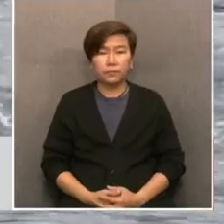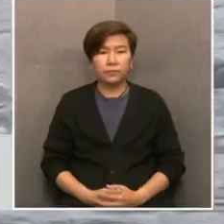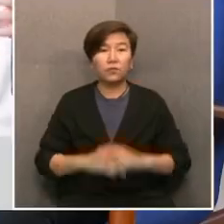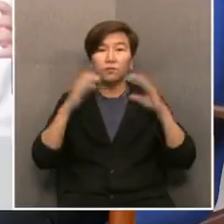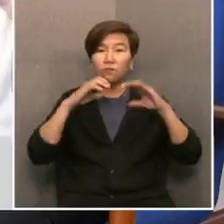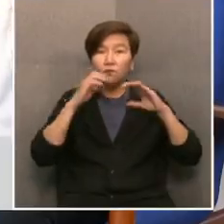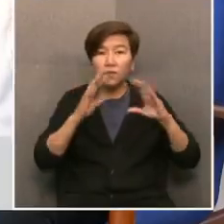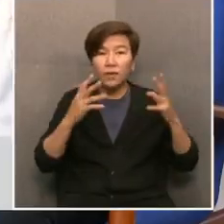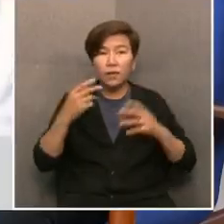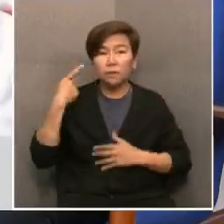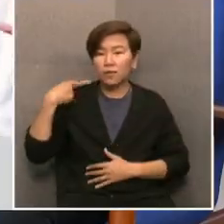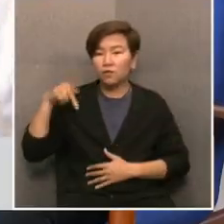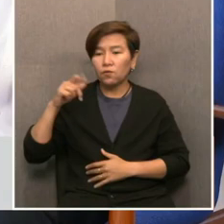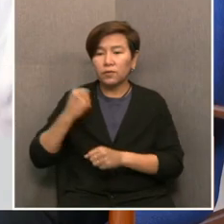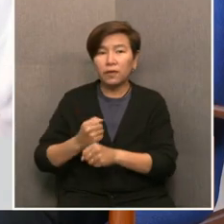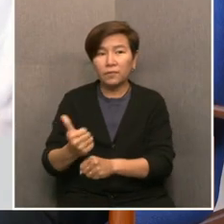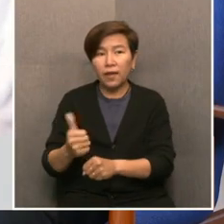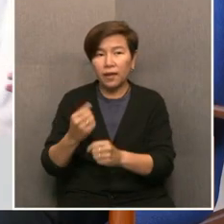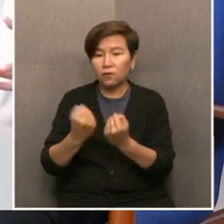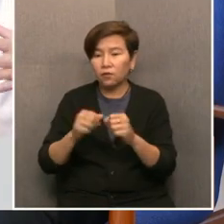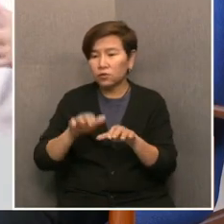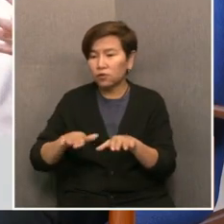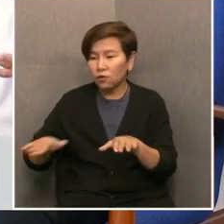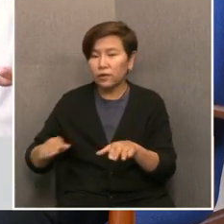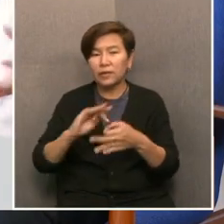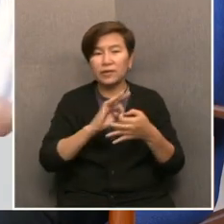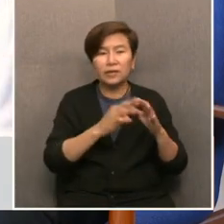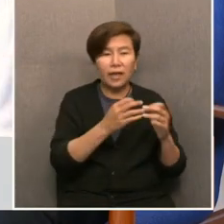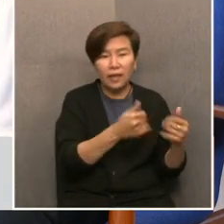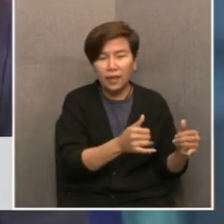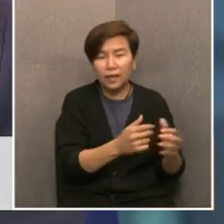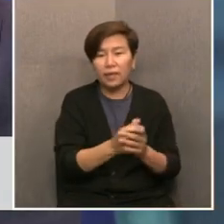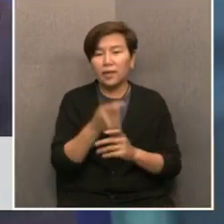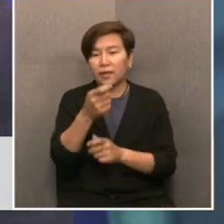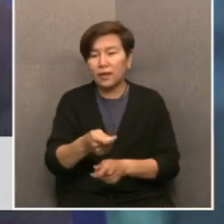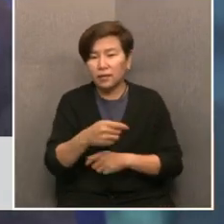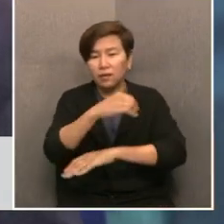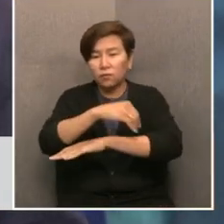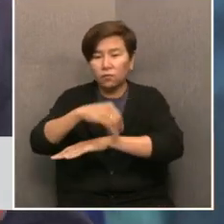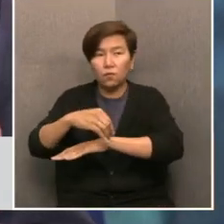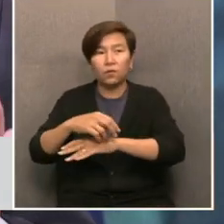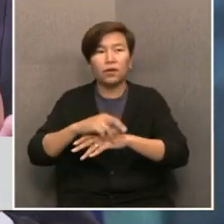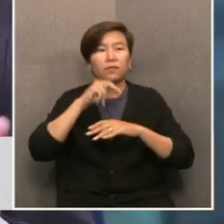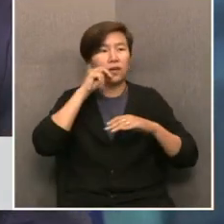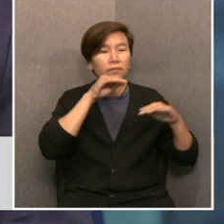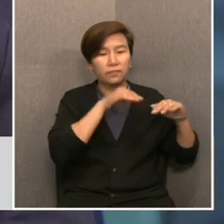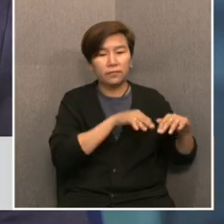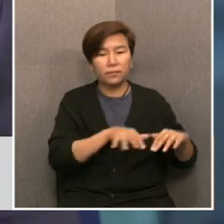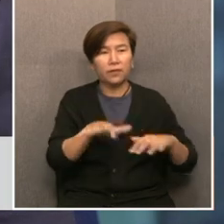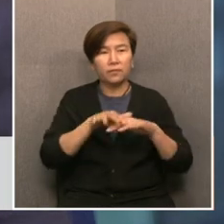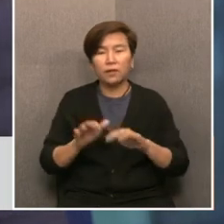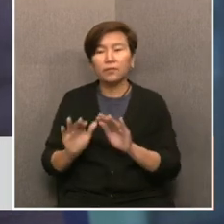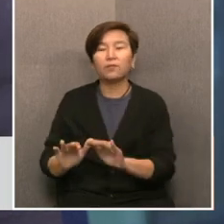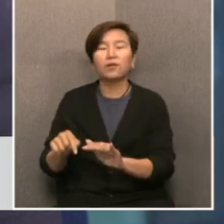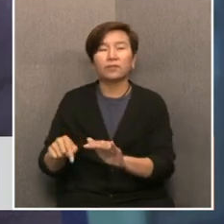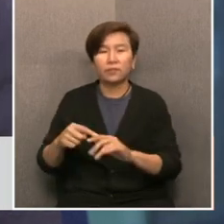เนี่ยเราใช้ประโยชน์ได้ใช้พื้นที่จอดรถใช้เป็นสนามกีฬาใช้เป็นพื้นที่การเพาะปลูกการเกษตรได้แต่เวลาช่วงหน้าน้ำมาเนี่ยเราก็เอาน้ำ ผ่าน เข้าไปเก็บไป